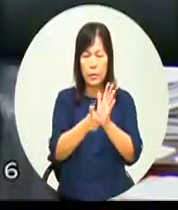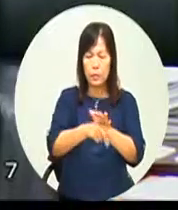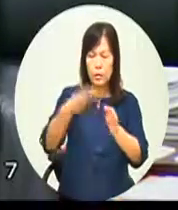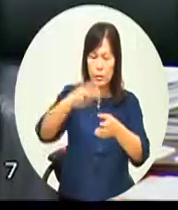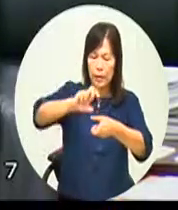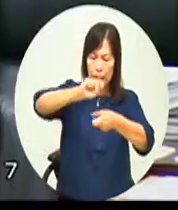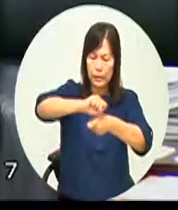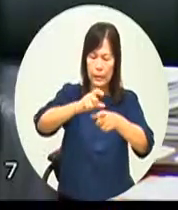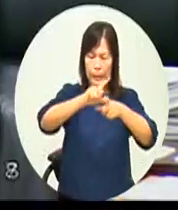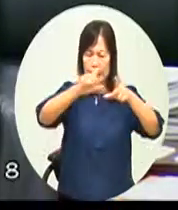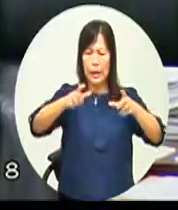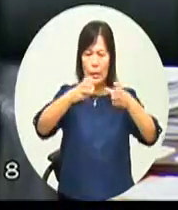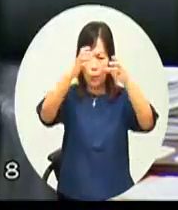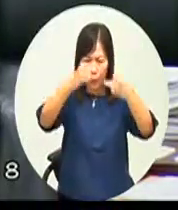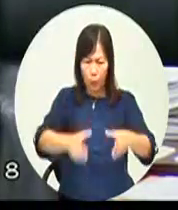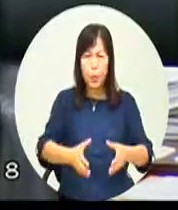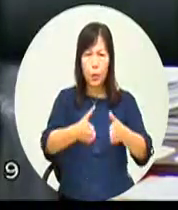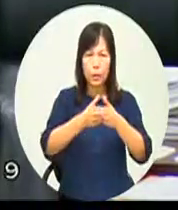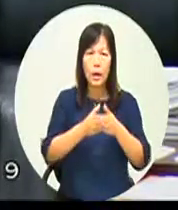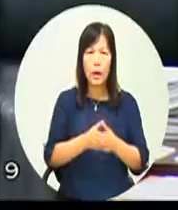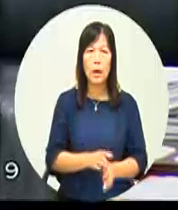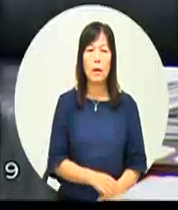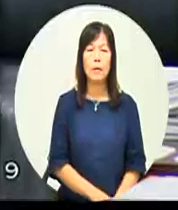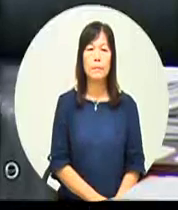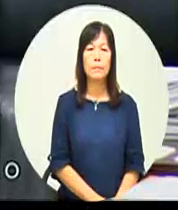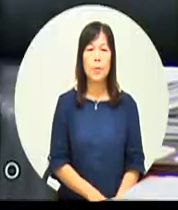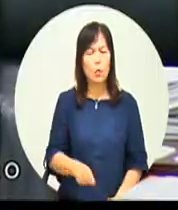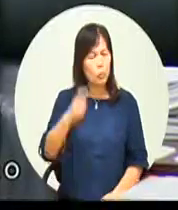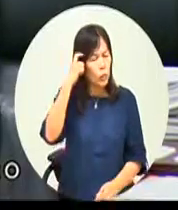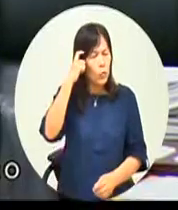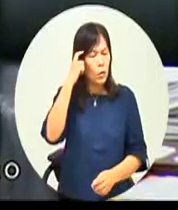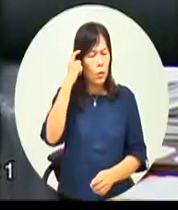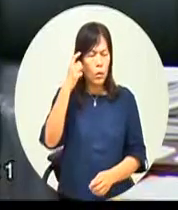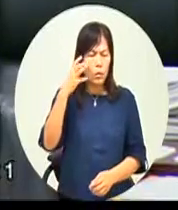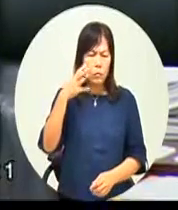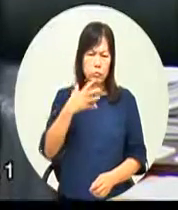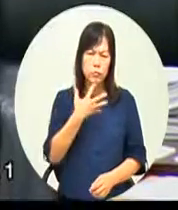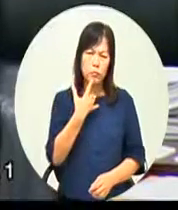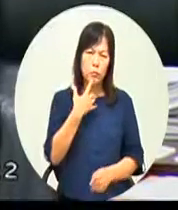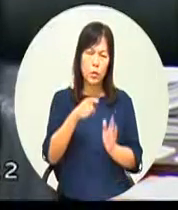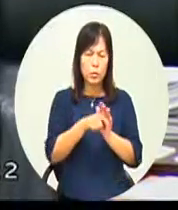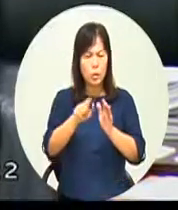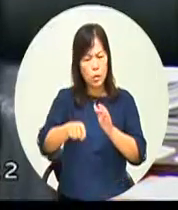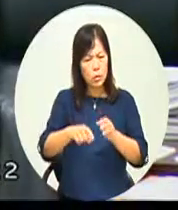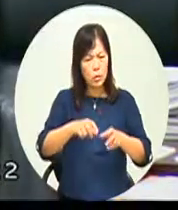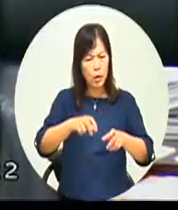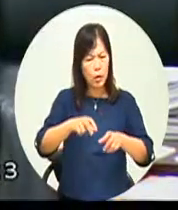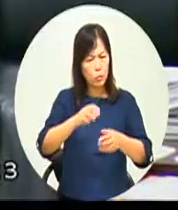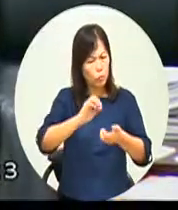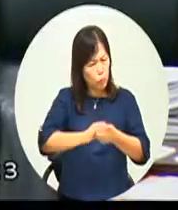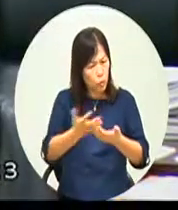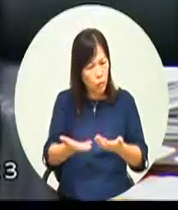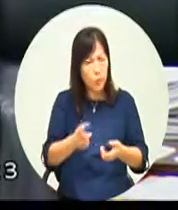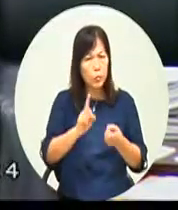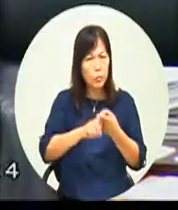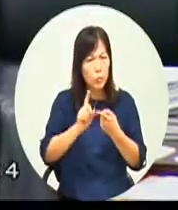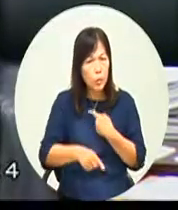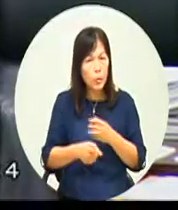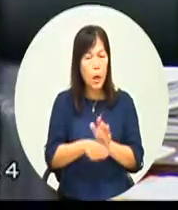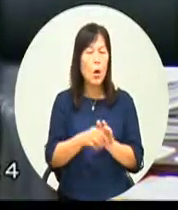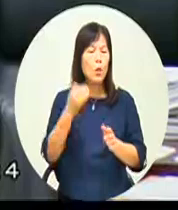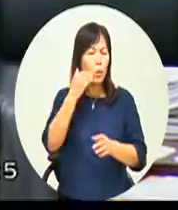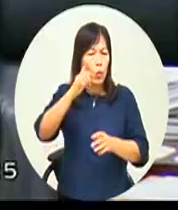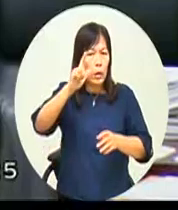座这样。我实在想不通这样的决策到底成熟的没有。如果你不是那么的成